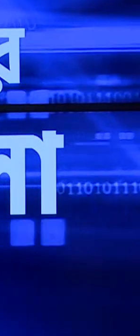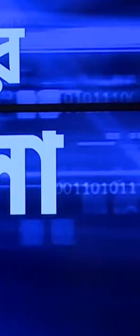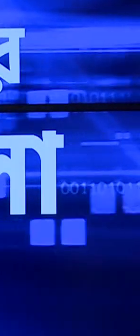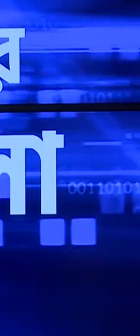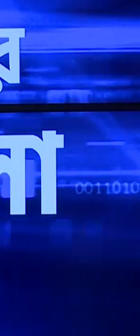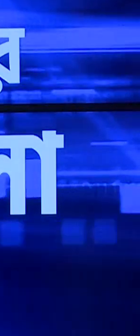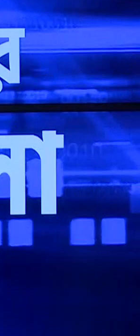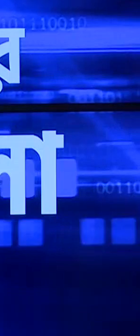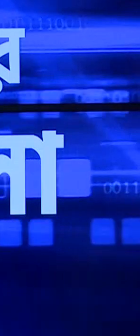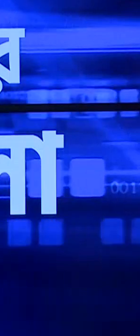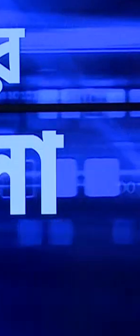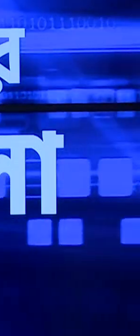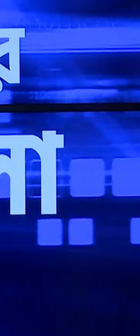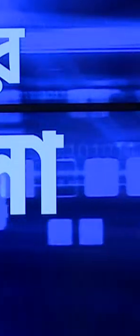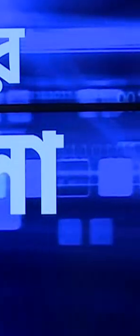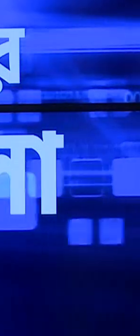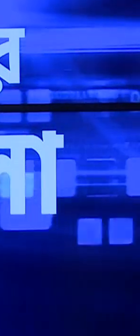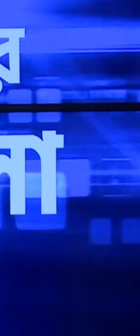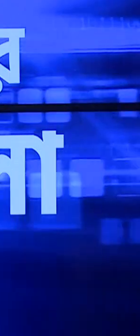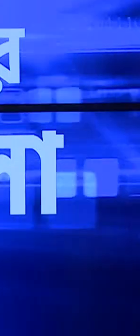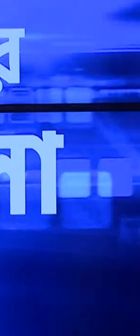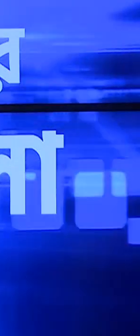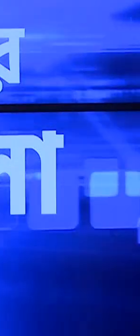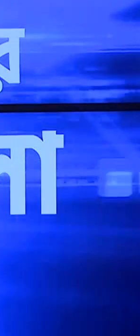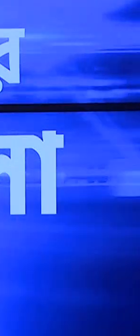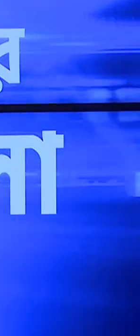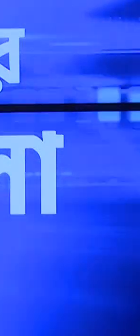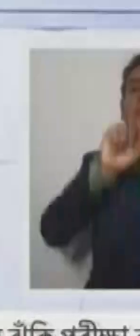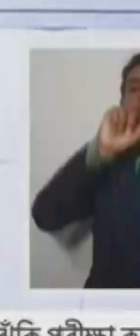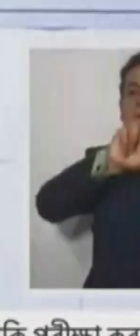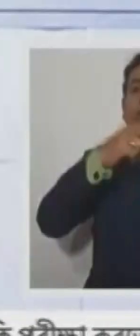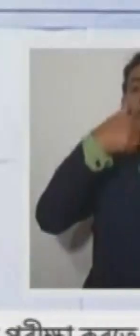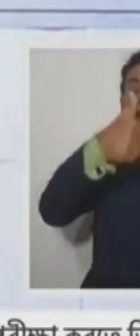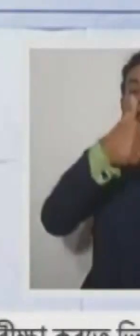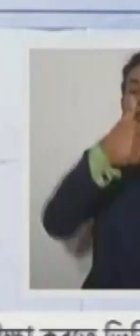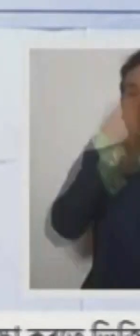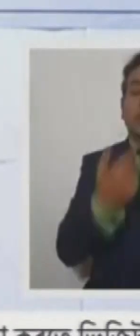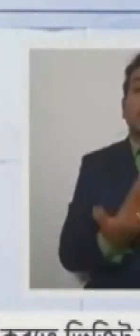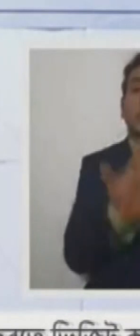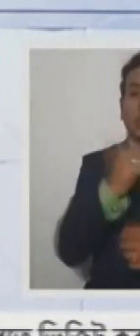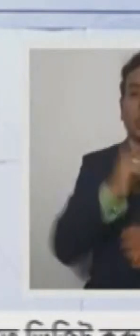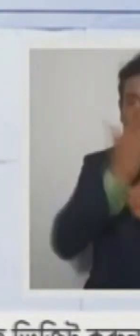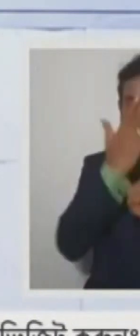অতিরিক্ত মহাপরিচালক অধ্যাপক ডাক্তার নাসিমা সুলতানা এসব তথ্য জানান। শনাক্ত হয়েছে